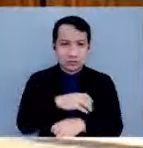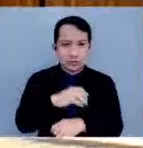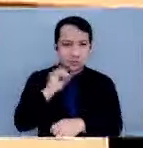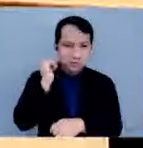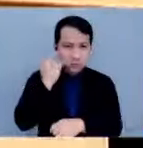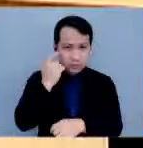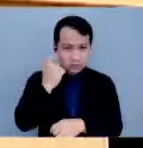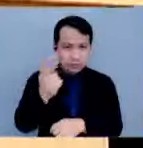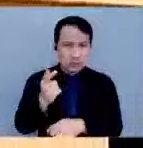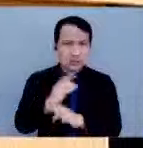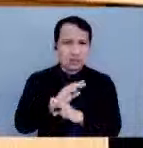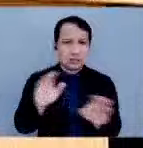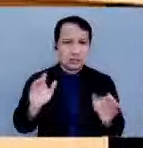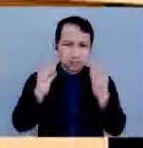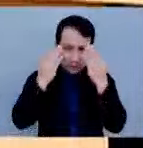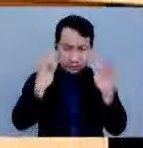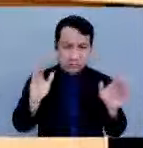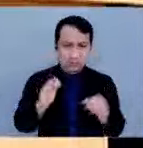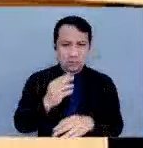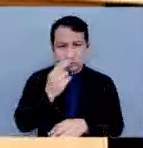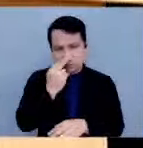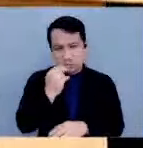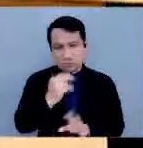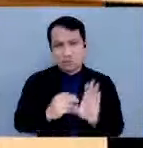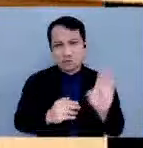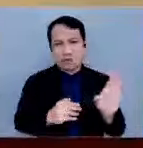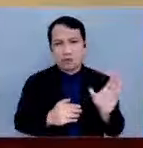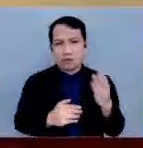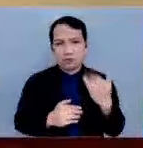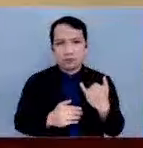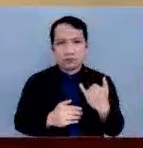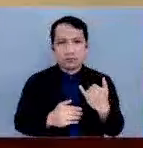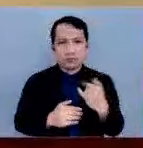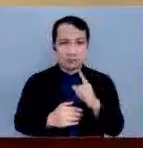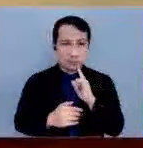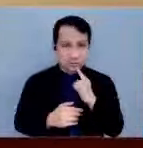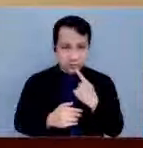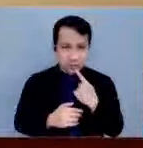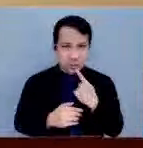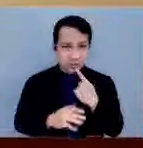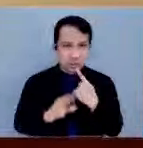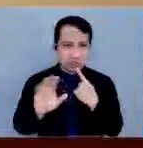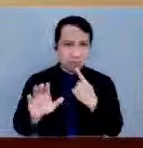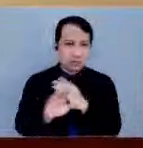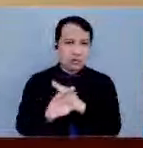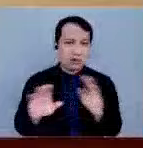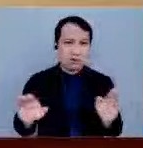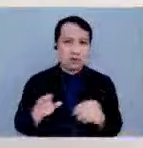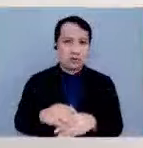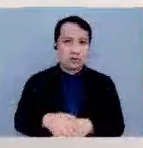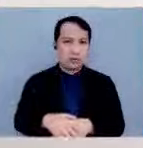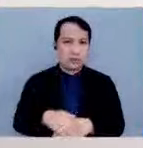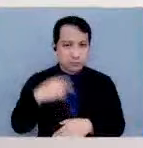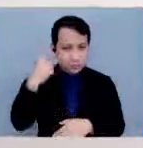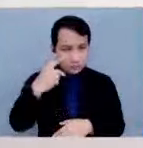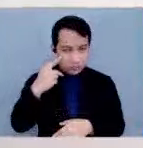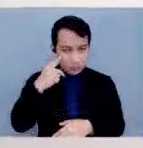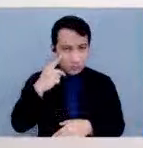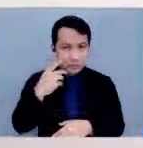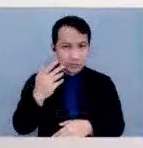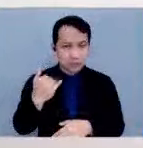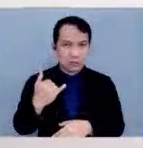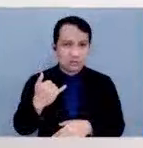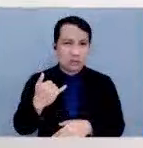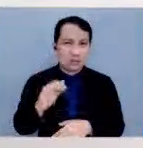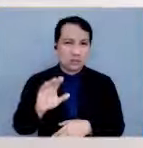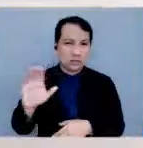hindi niya alam kung nagbibiro lang si Duterte, pero kung seryoso man, wag na lang daw sanang mamulitika. Ginagawa lang daw ng Pangulo ang